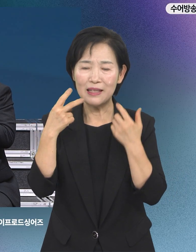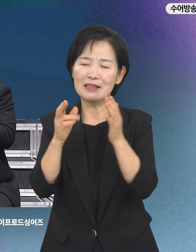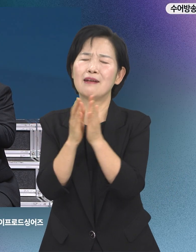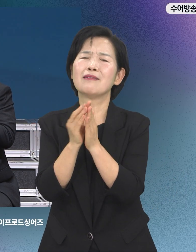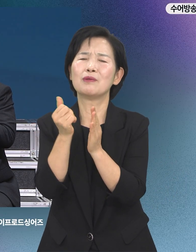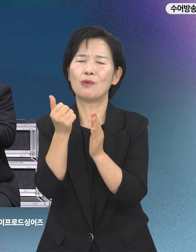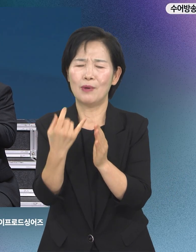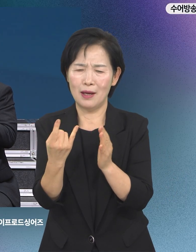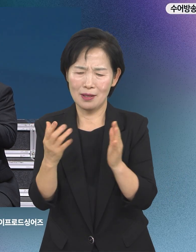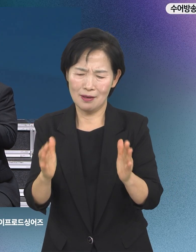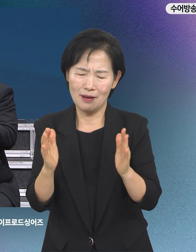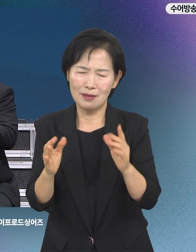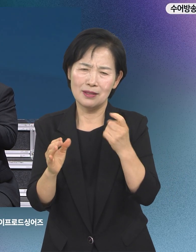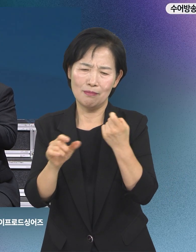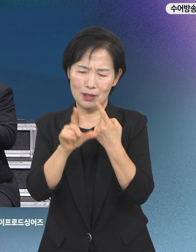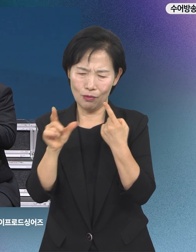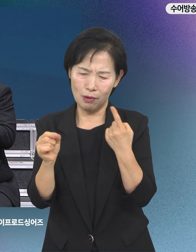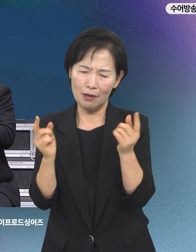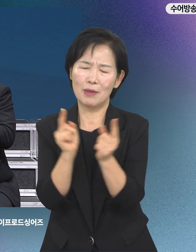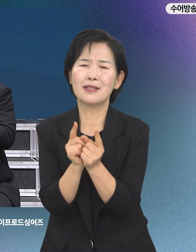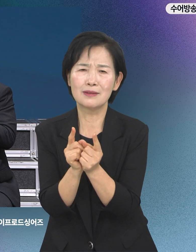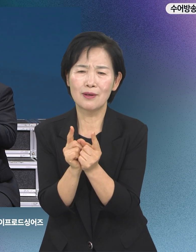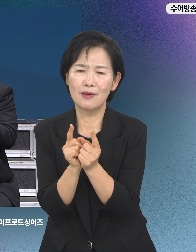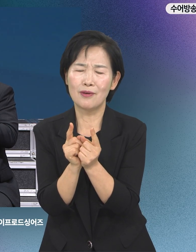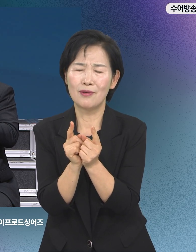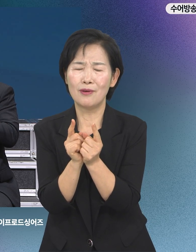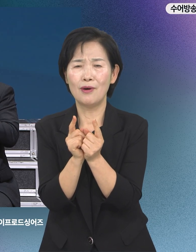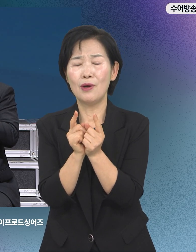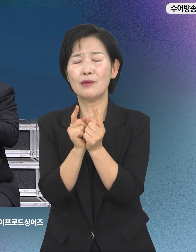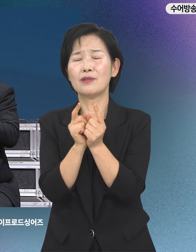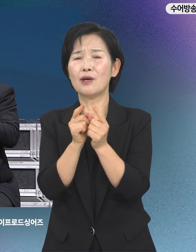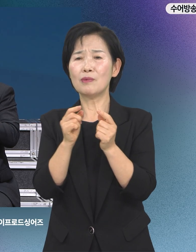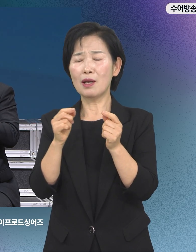기간이었습니다. 그렇게 저는 권사님의 소개로